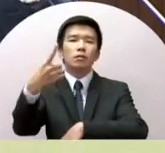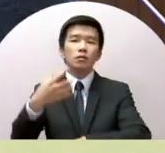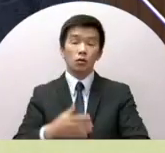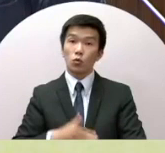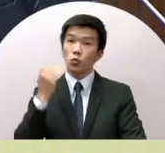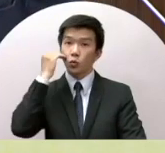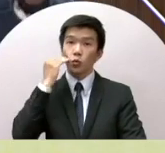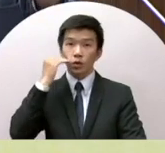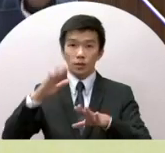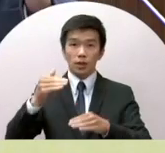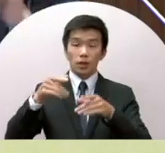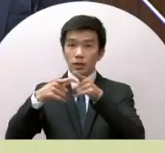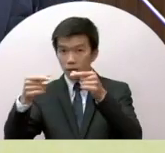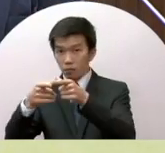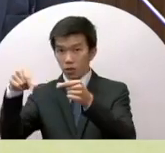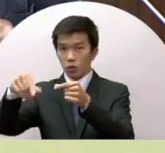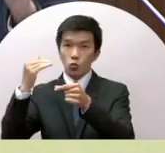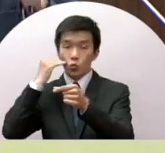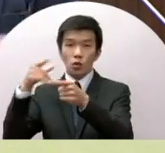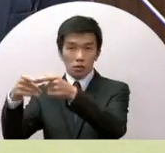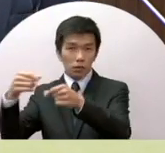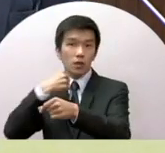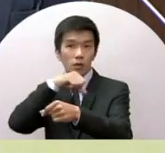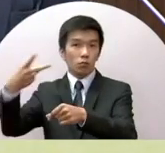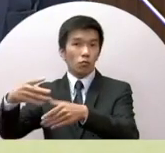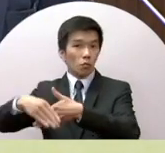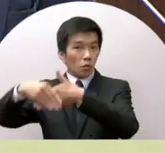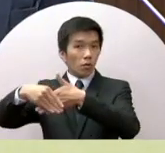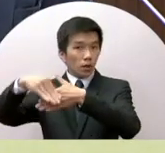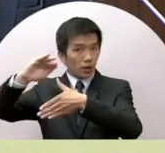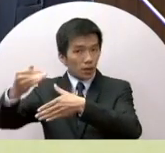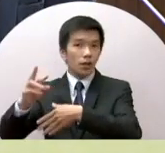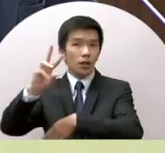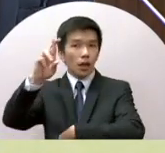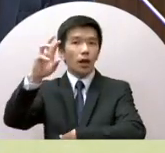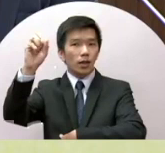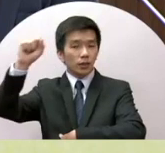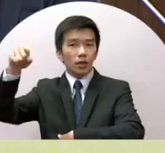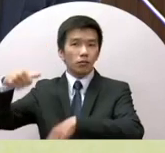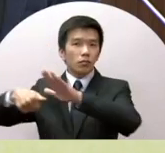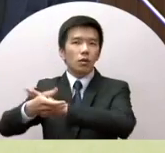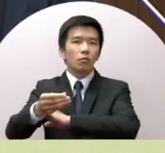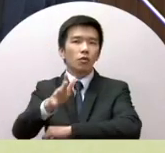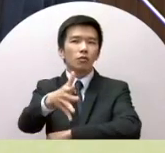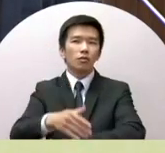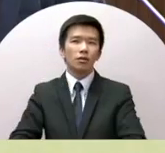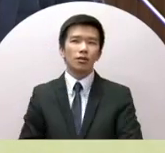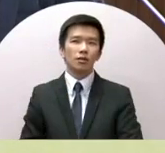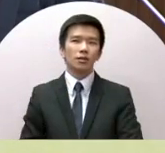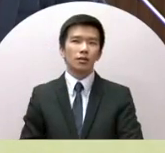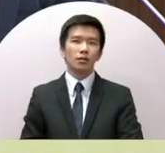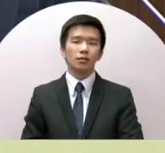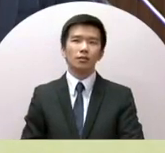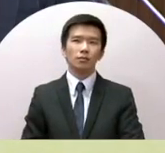果说日韩，我先不要讲韩，日如果跟我们友好的话，为什么我们 RCEP 没有进去？ 我想有关于 RCEP 委员应该知道的非常清楚，就是